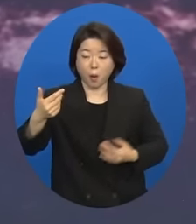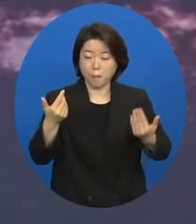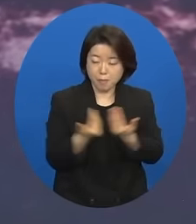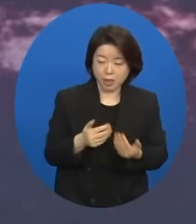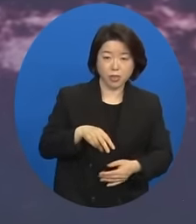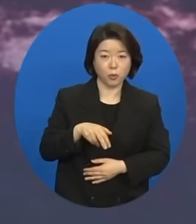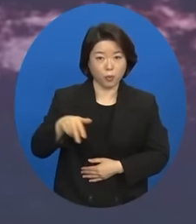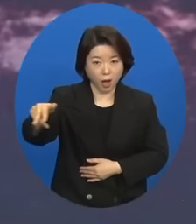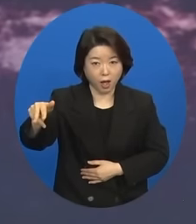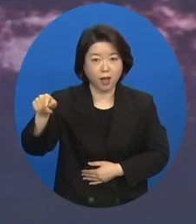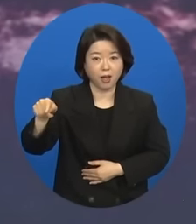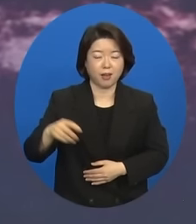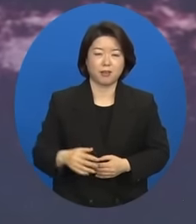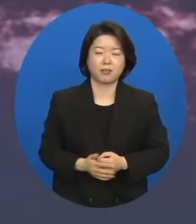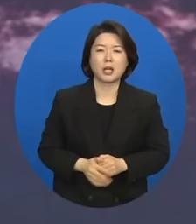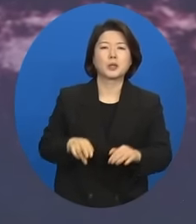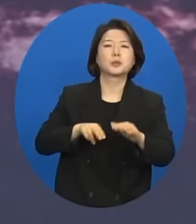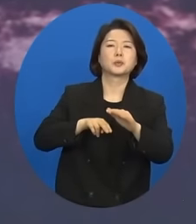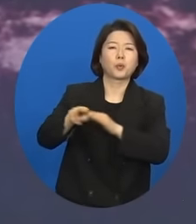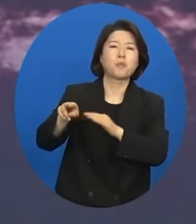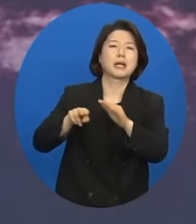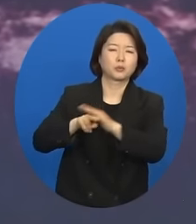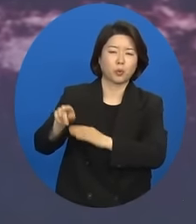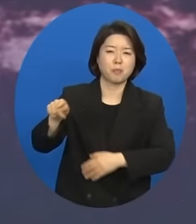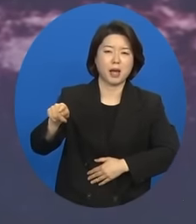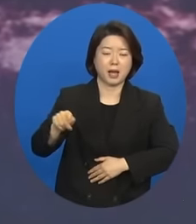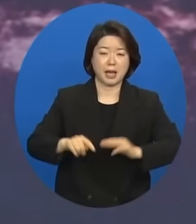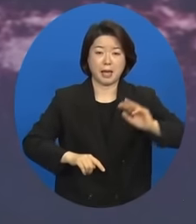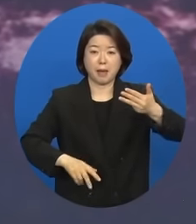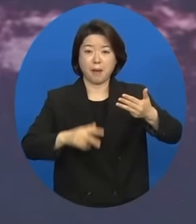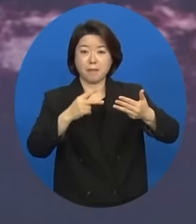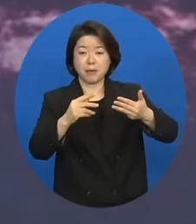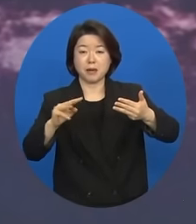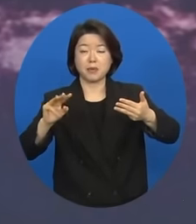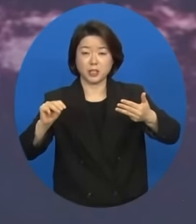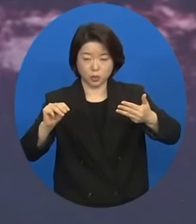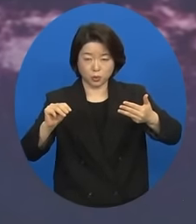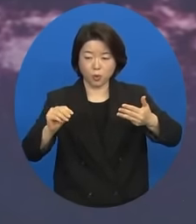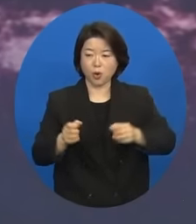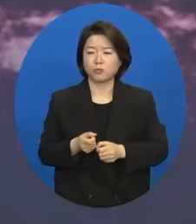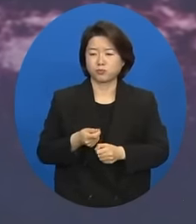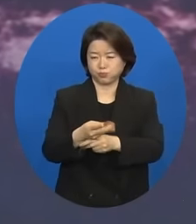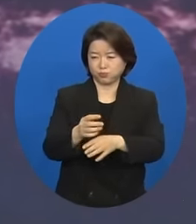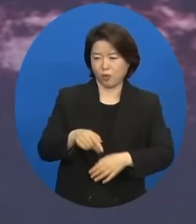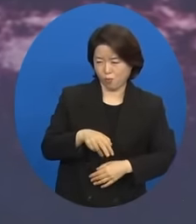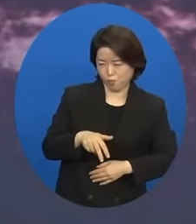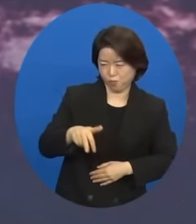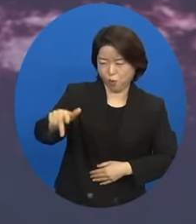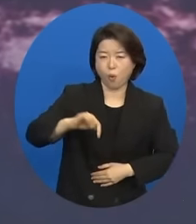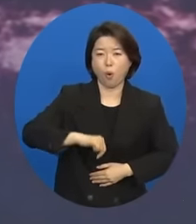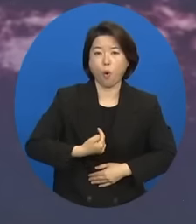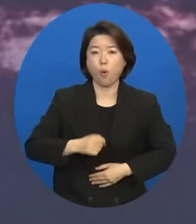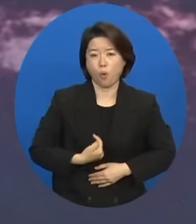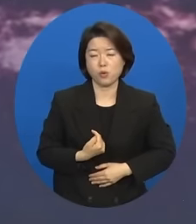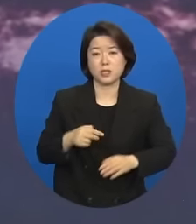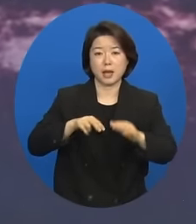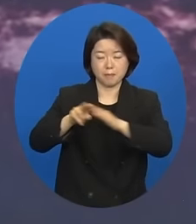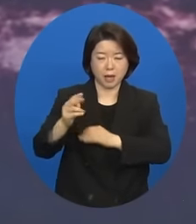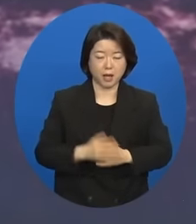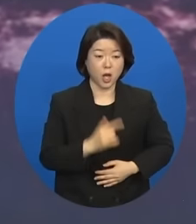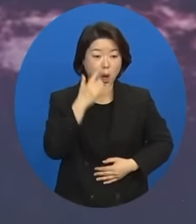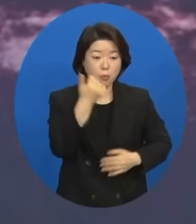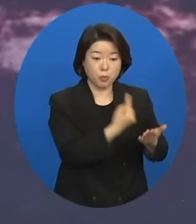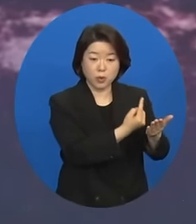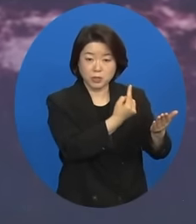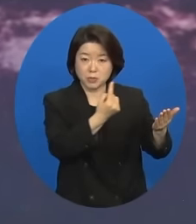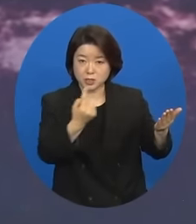야곱은 도망자 신세가 되어서 거의 800km 넘는 그 먼 거리를 혼자 가야만 합니다 부모님을 떠나야 합니다